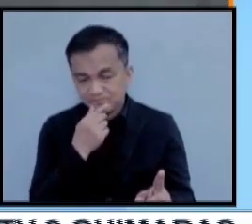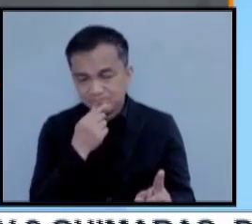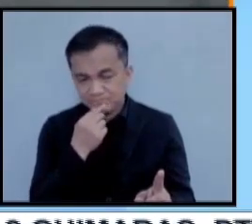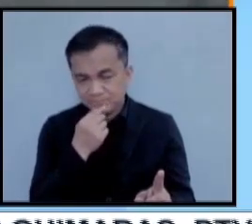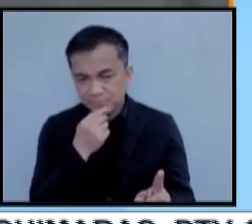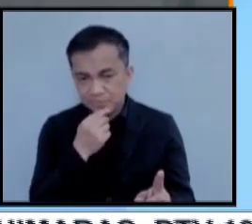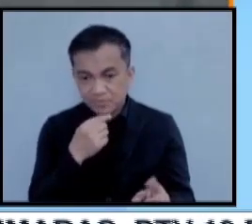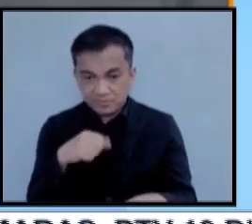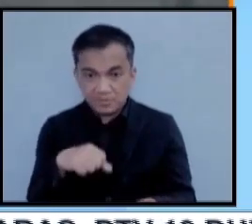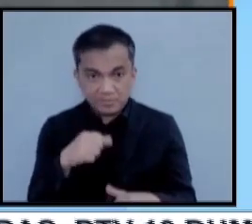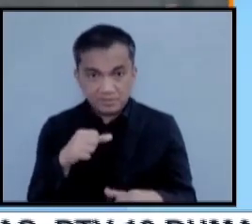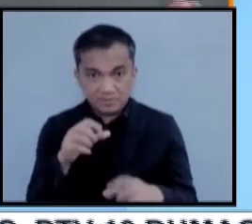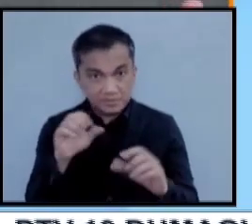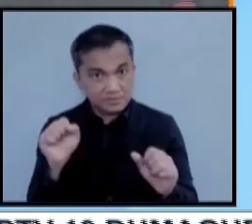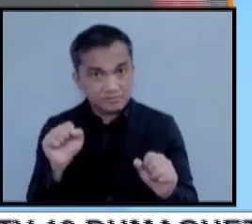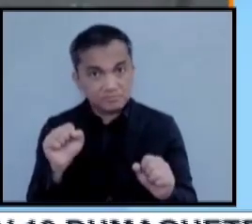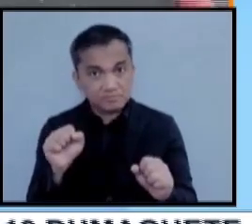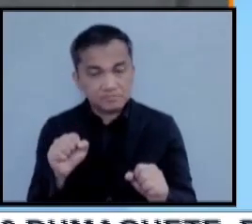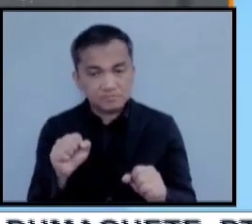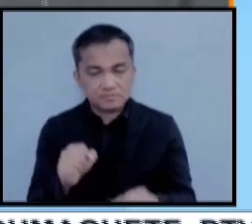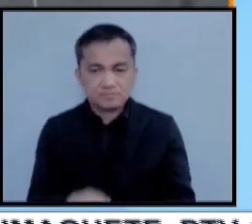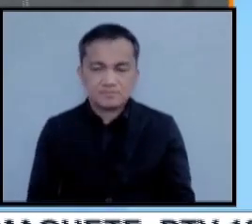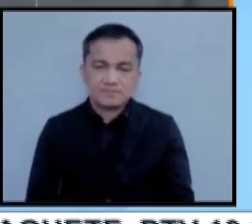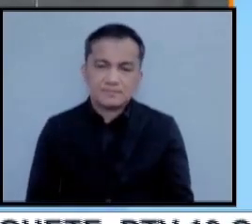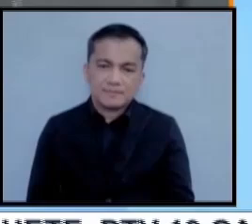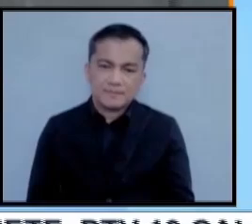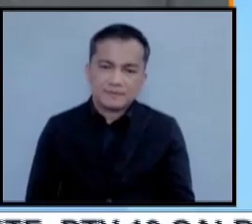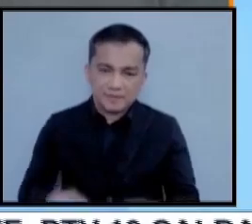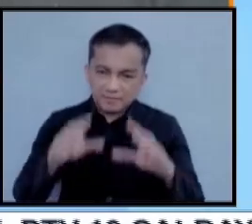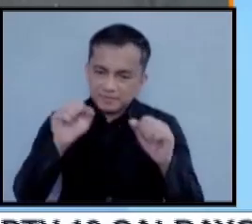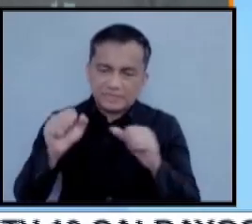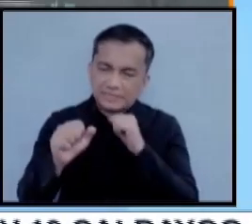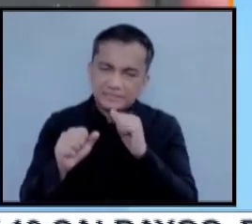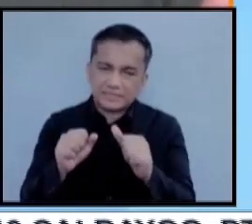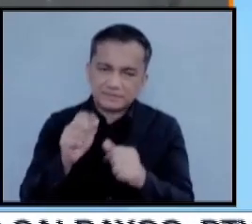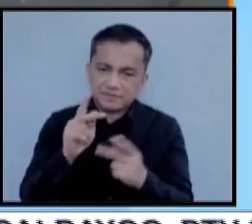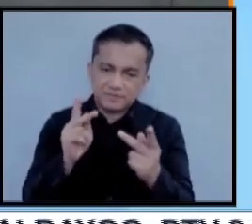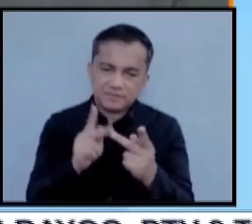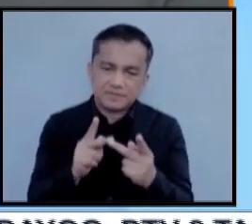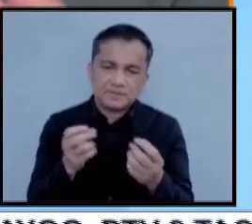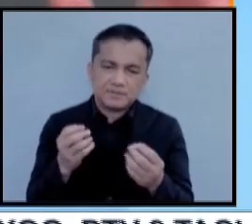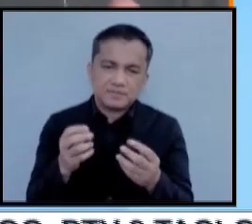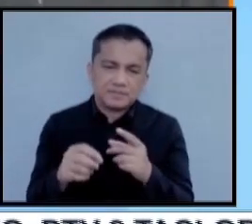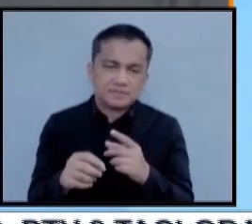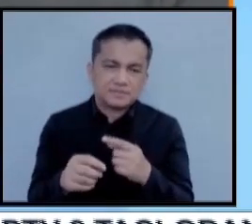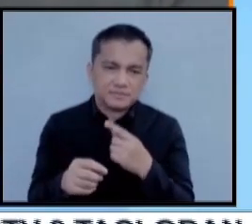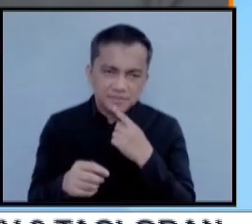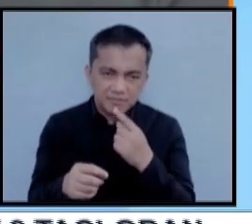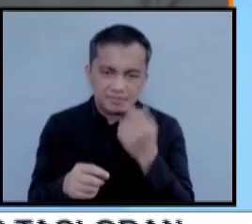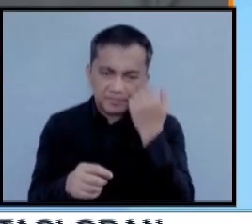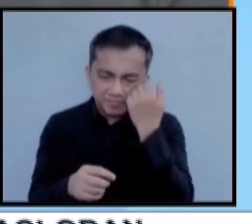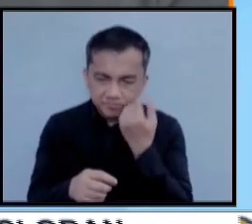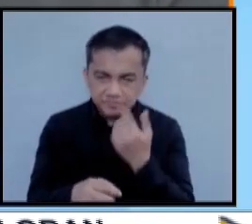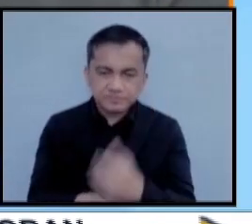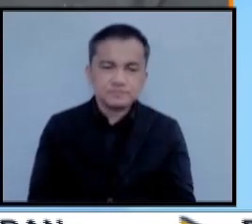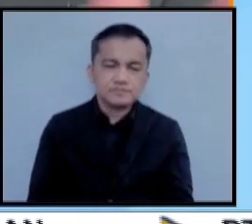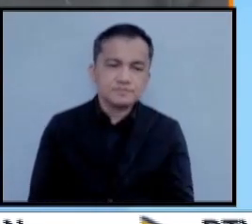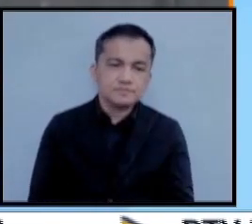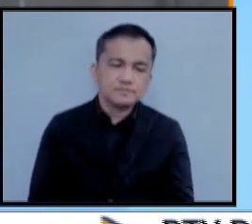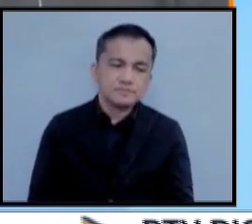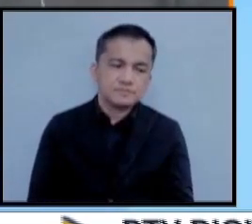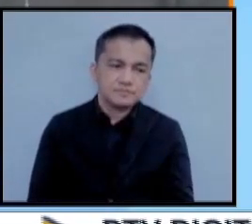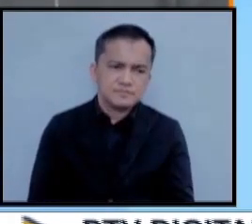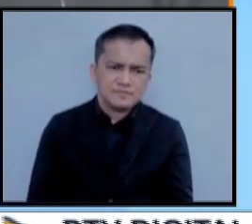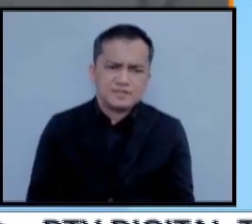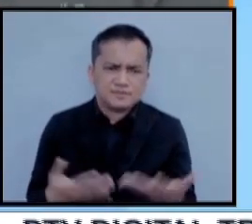we're so proud of the President Alam mo ang presidente Hindi perpekto marami din tayong masasabi na mga pagkukulang siya